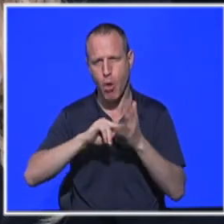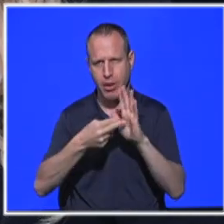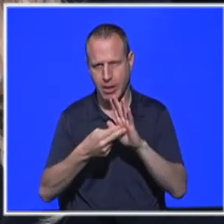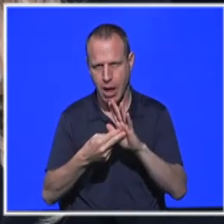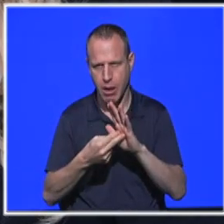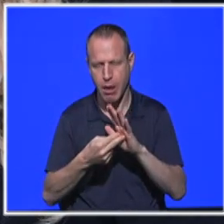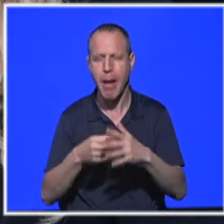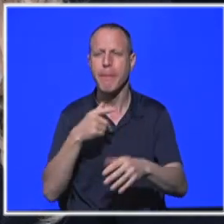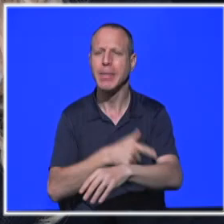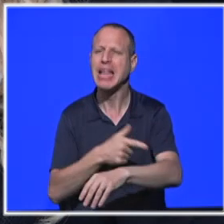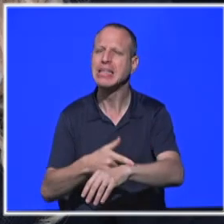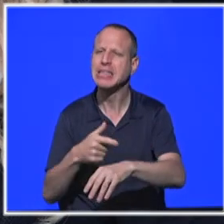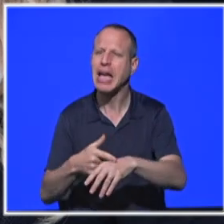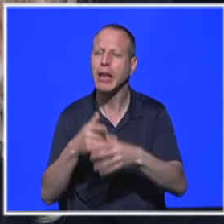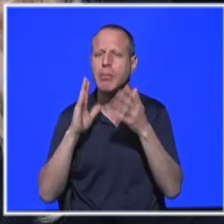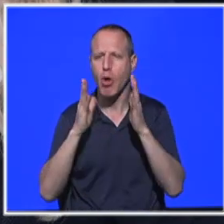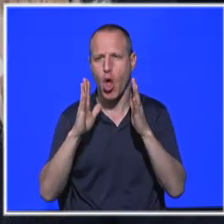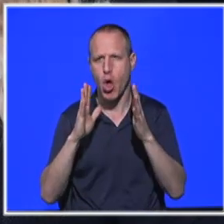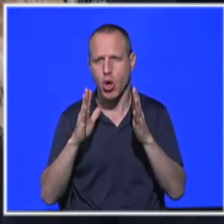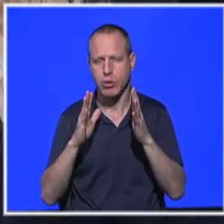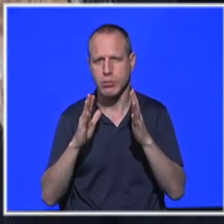הפוליטיקה, מתעסקת מאוד